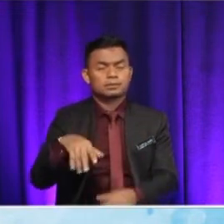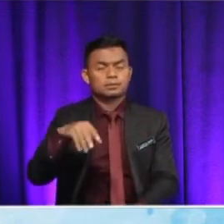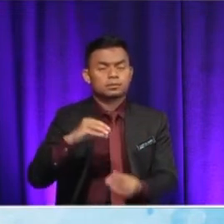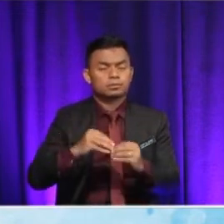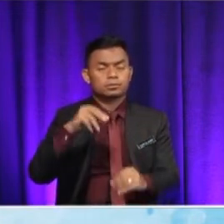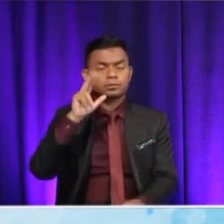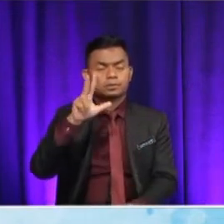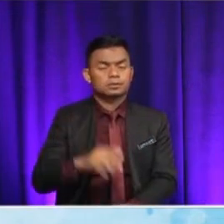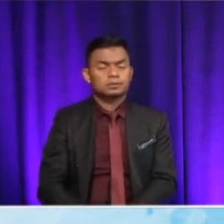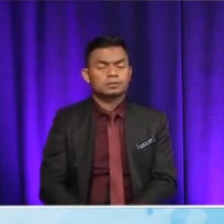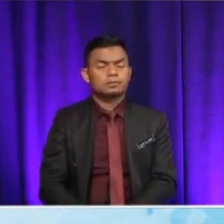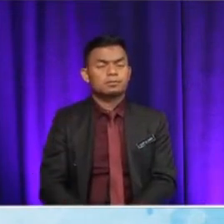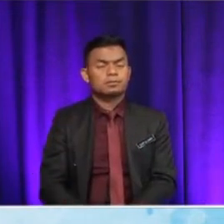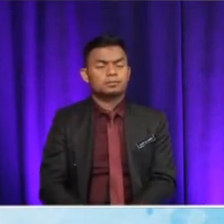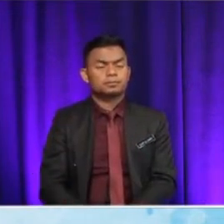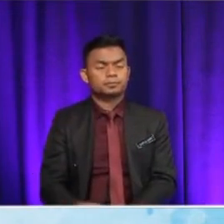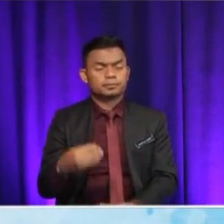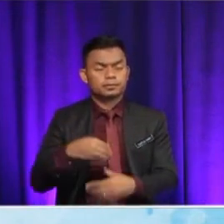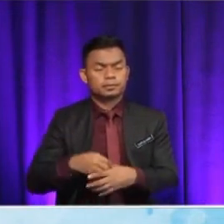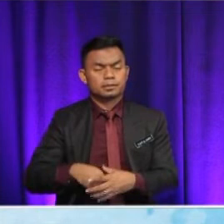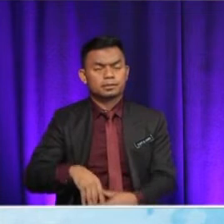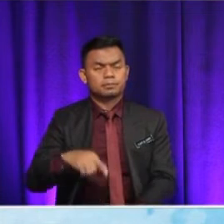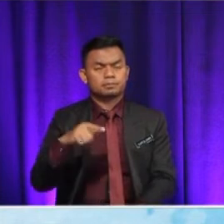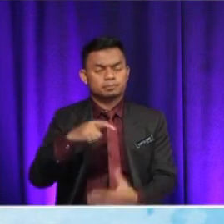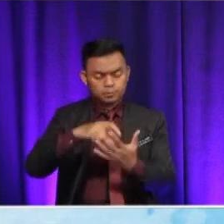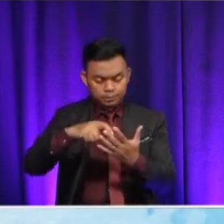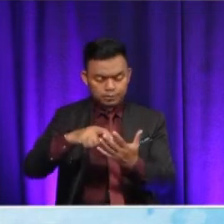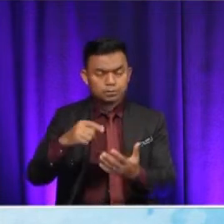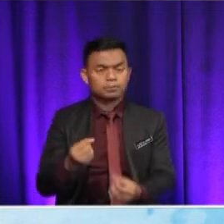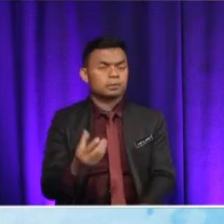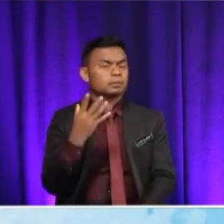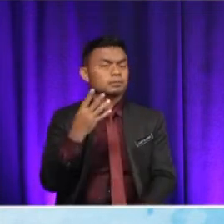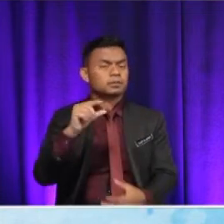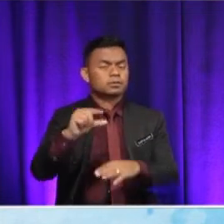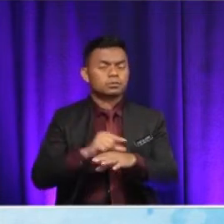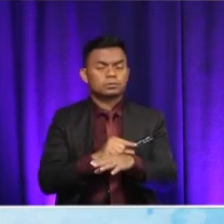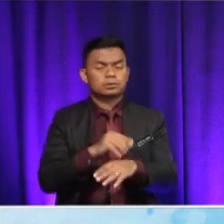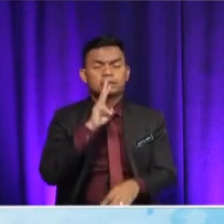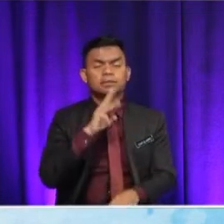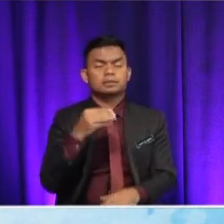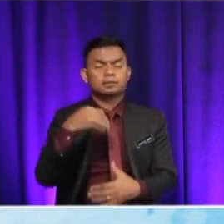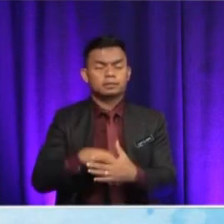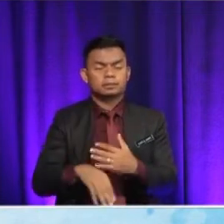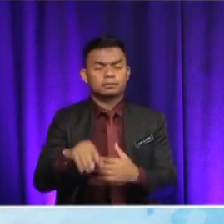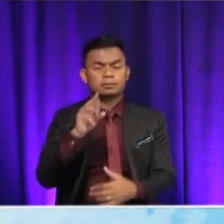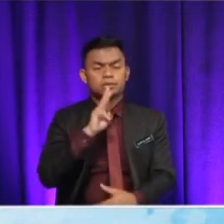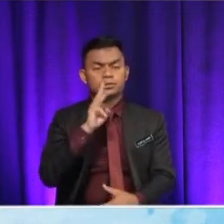Ada tak dalam lukisan tu kita boleh baca berapa dia guna air dalam lukisan tu?